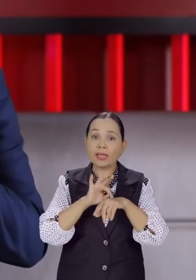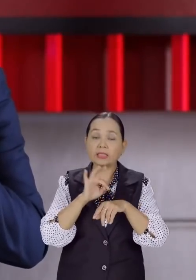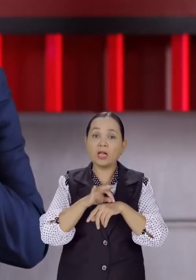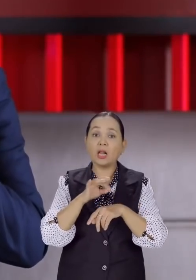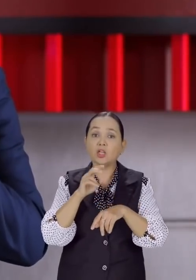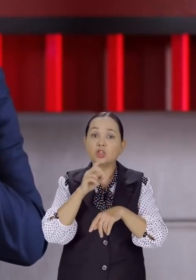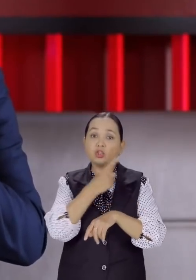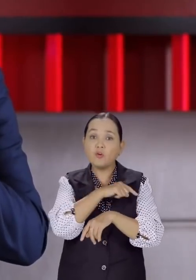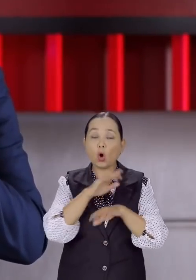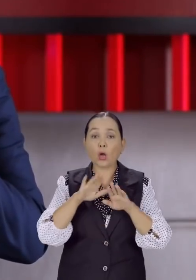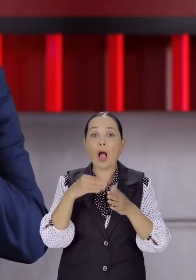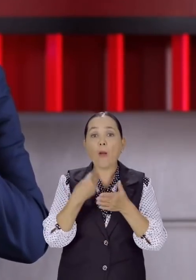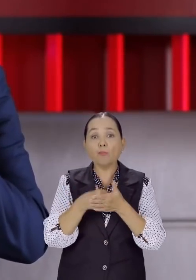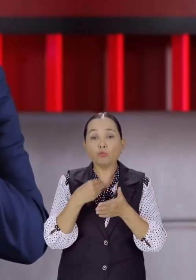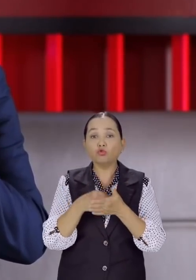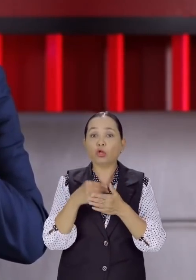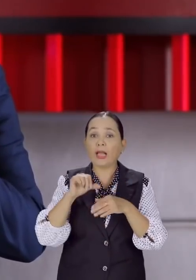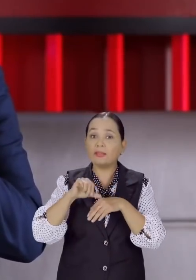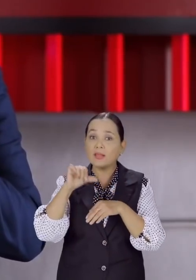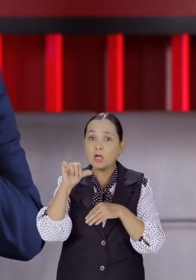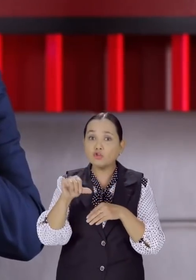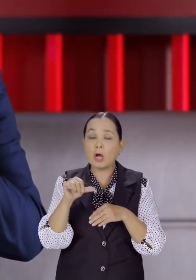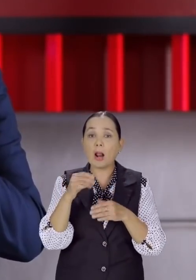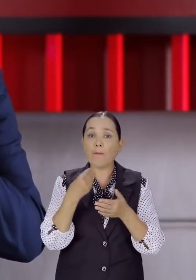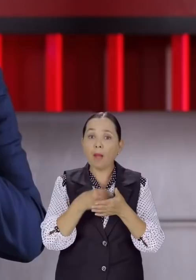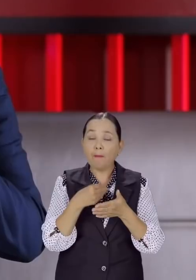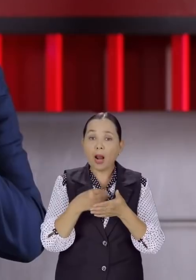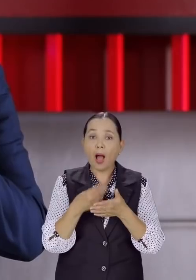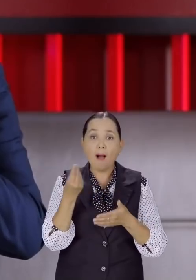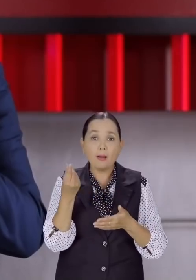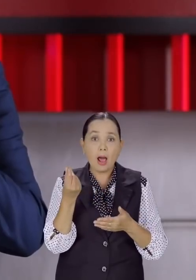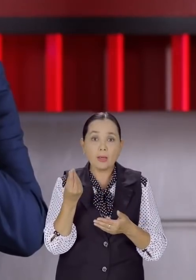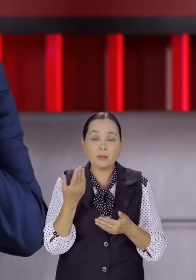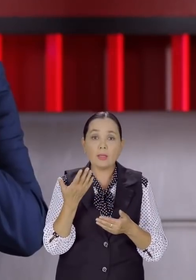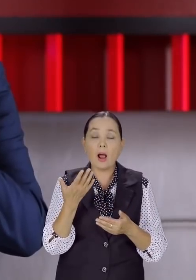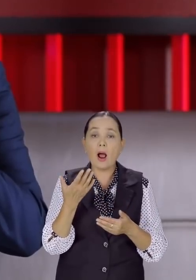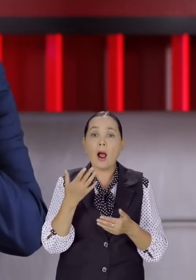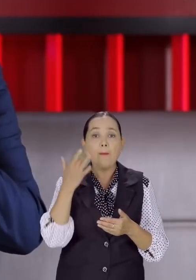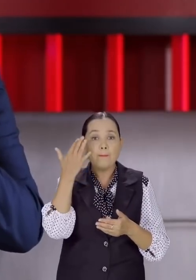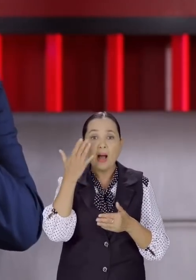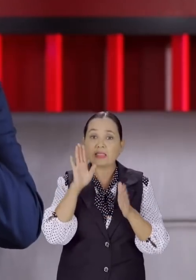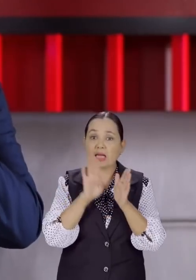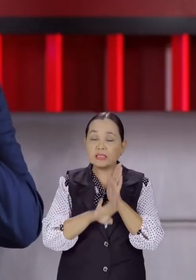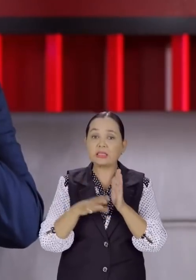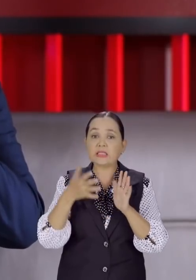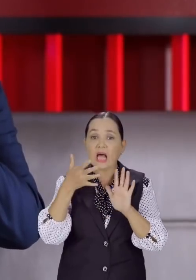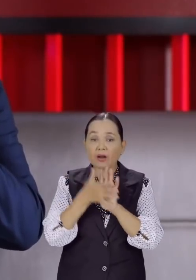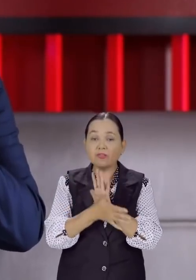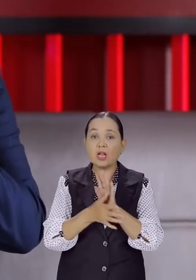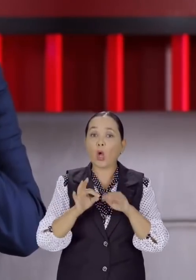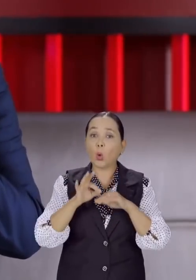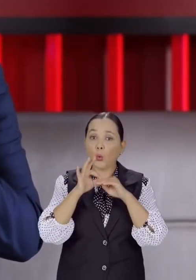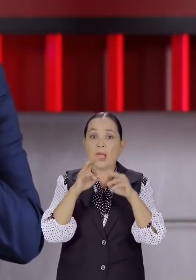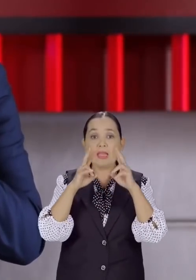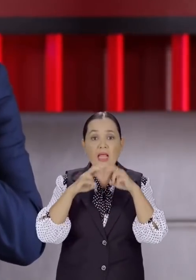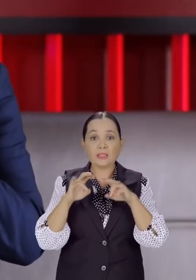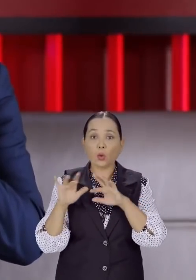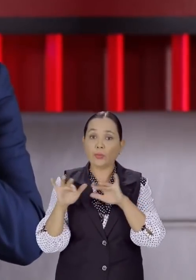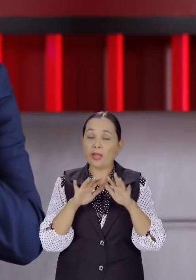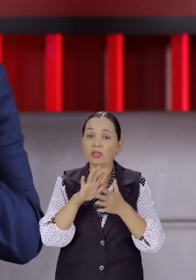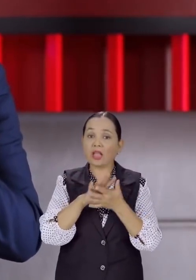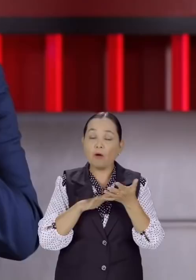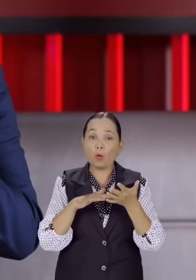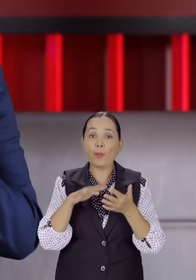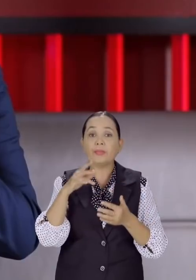kasalliklar shifoxonasida byudjet va byudjetdan tashqari mablag'larni maqsadsiz sarflanish yuzasidan o'tkazilgan nazorat tadbiri